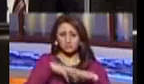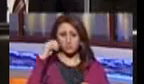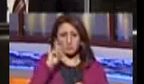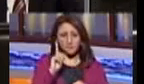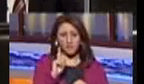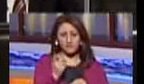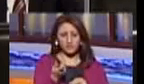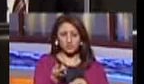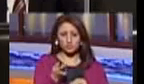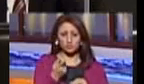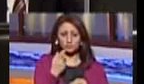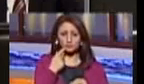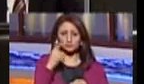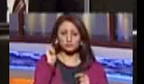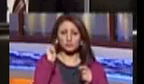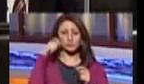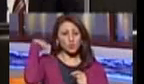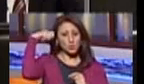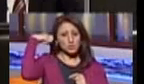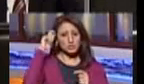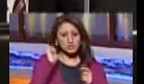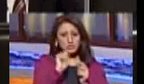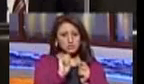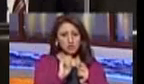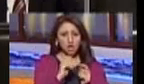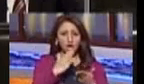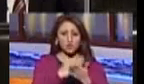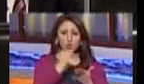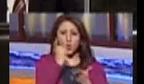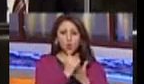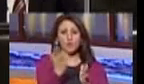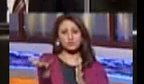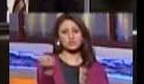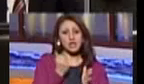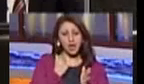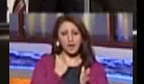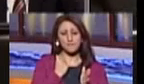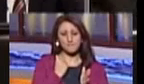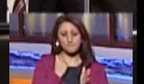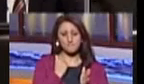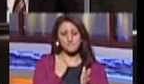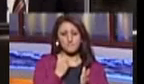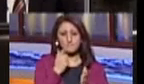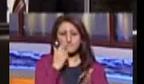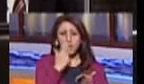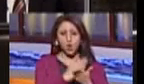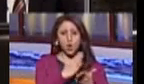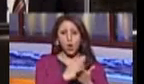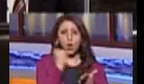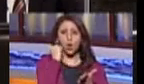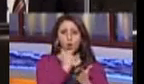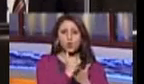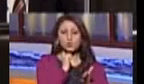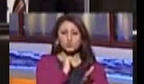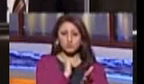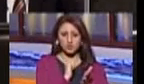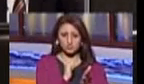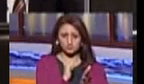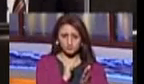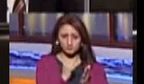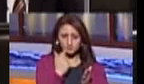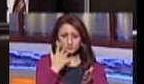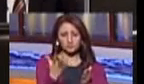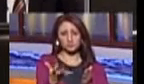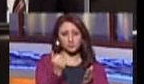على المسؤولين في وزارة الصناعة أن يبادروا إلى سحب الرخصة. طيب. وبهذا تكون رخصة قد سد الثمن. طيب. رخصة قد